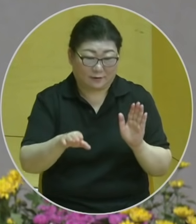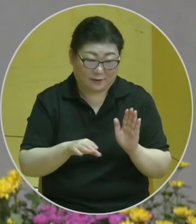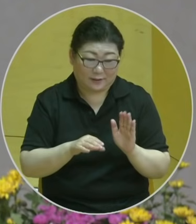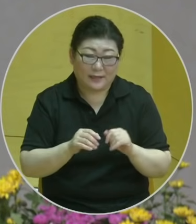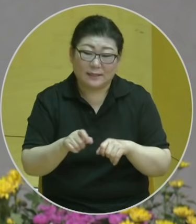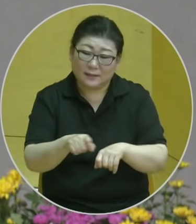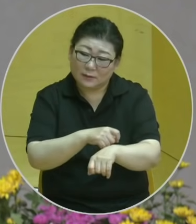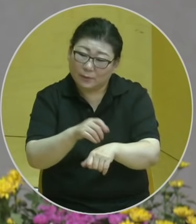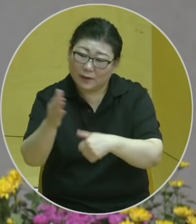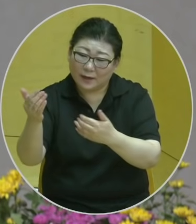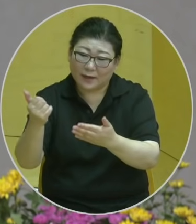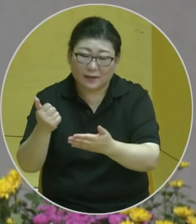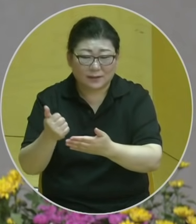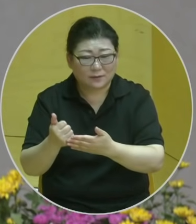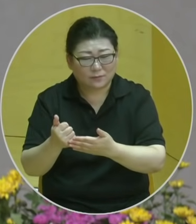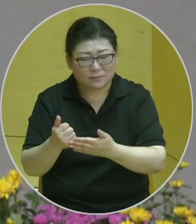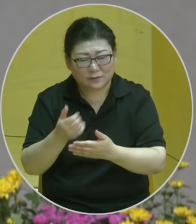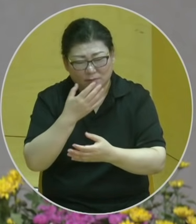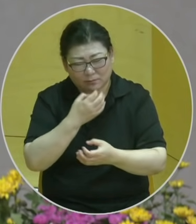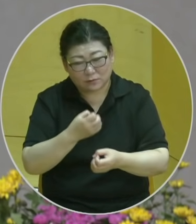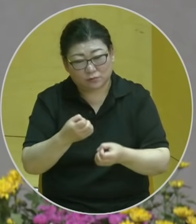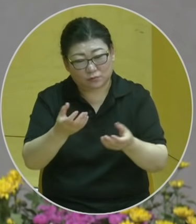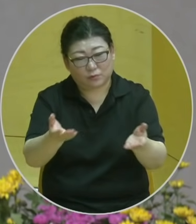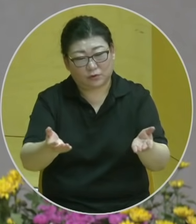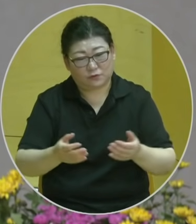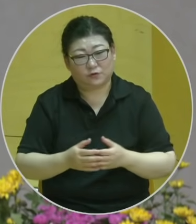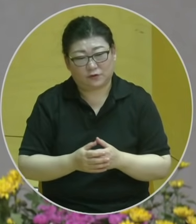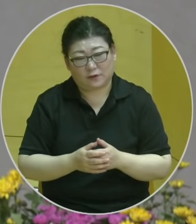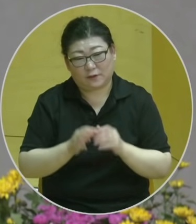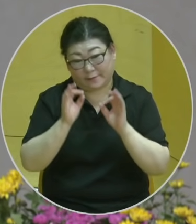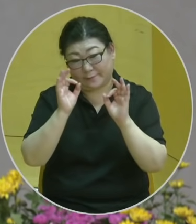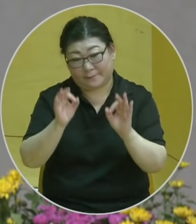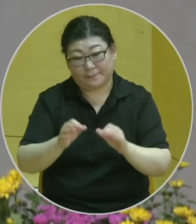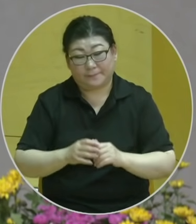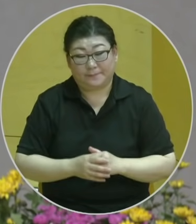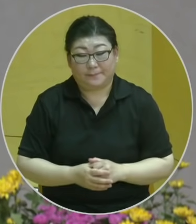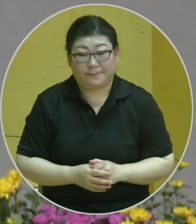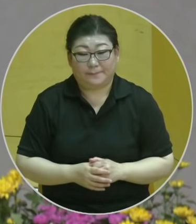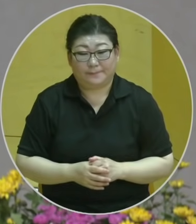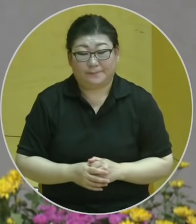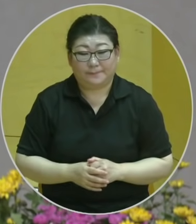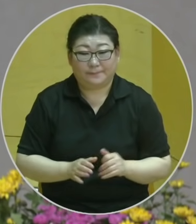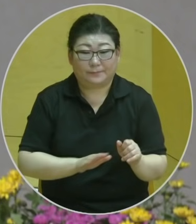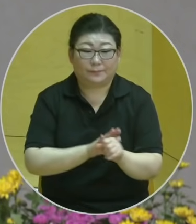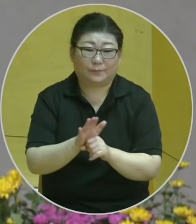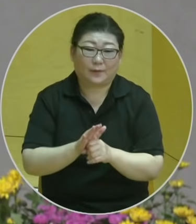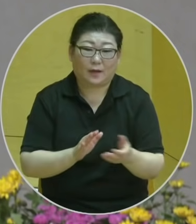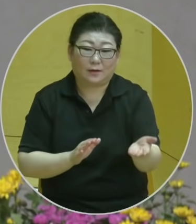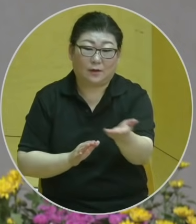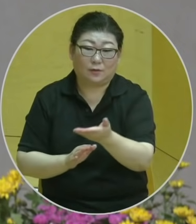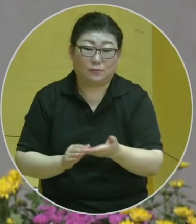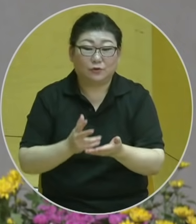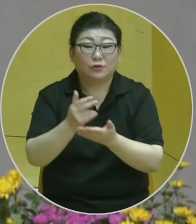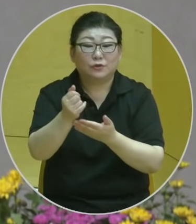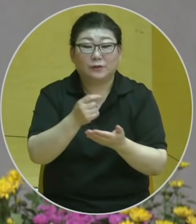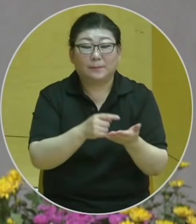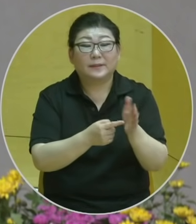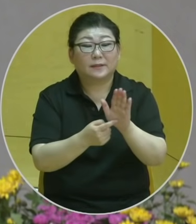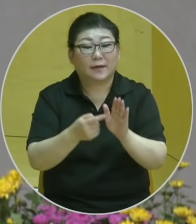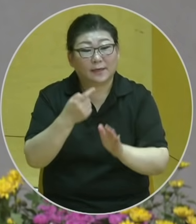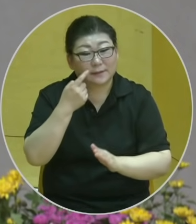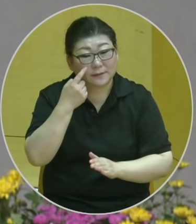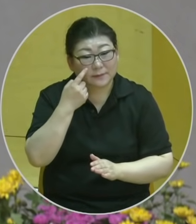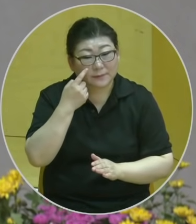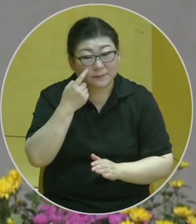그 삶을 얼마나 많이 축복하시는가 하는 것을 많이 보게 됩니다. 사랑하는 여러분, 주님을 드러내시길 바랍니다.